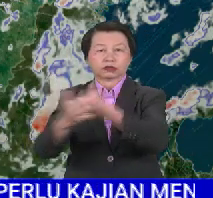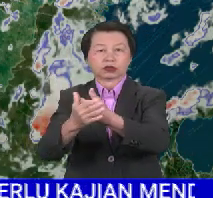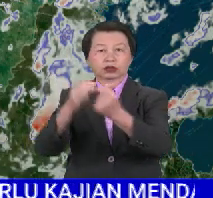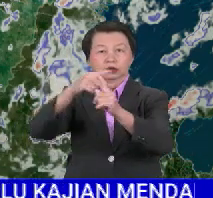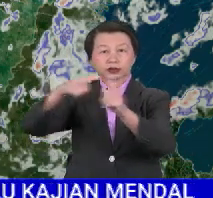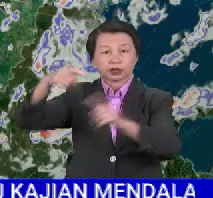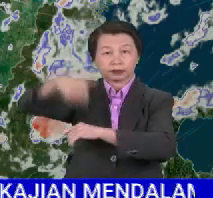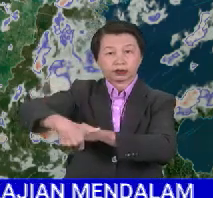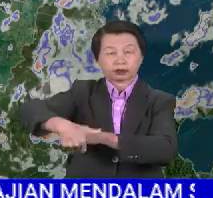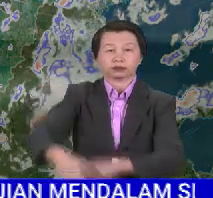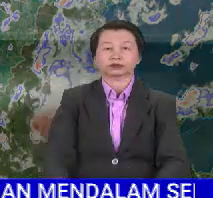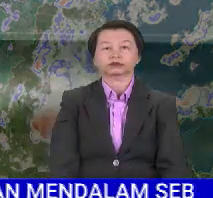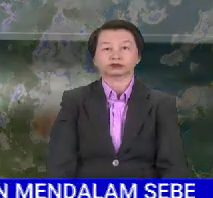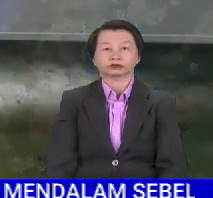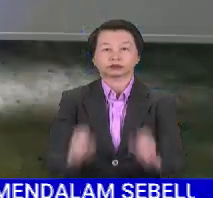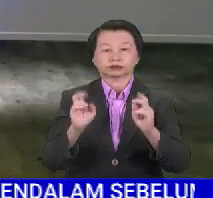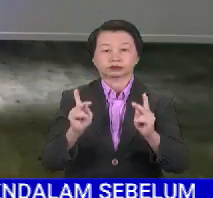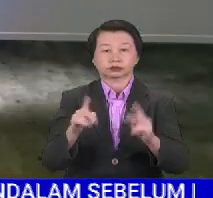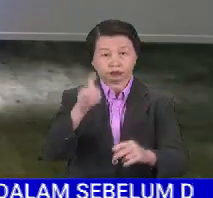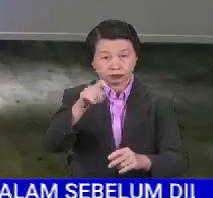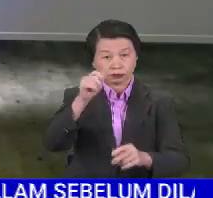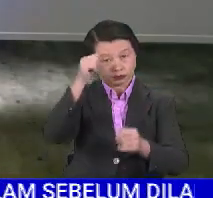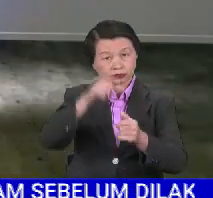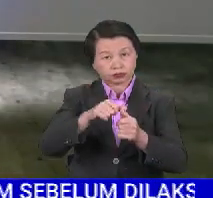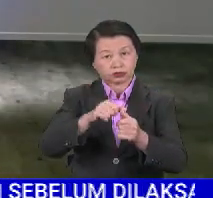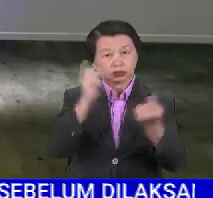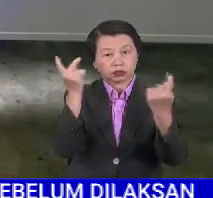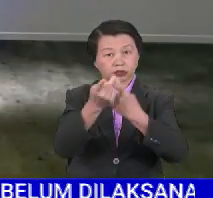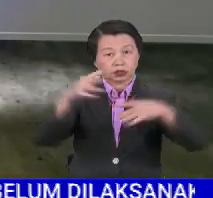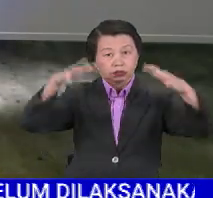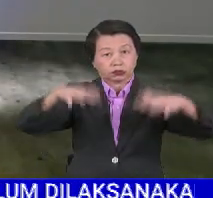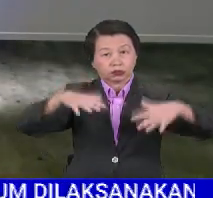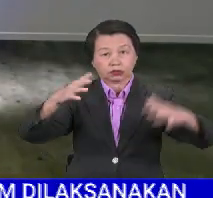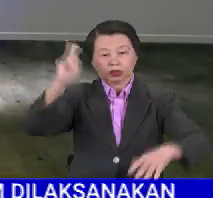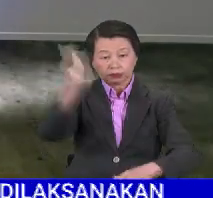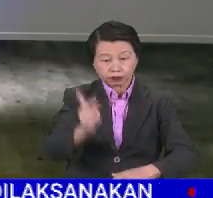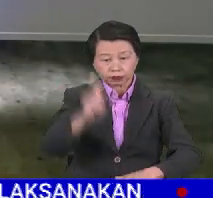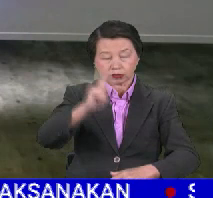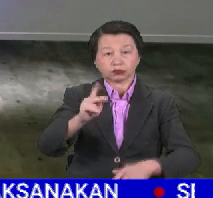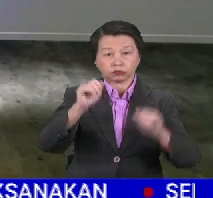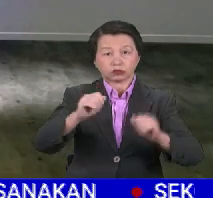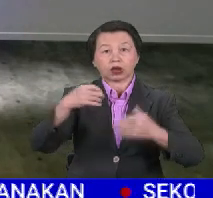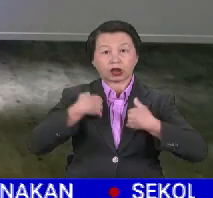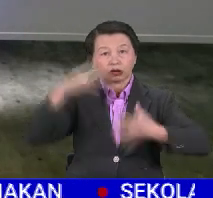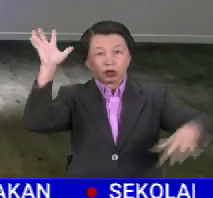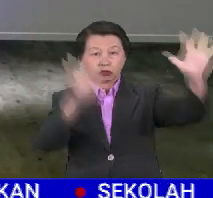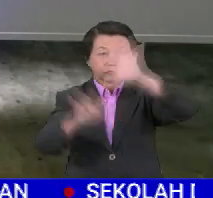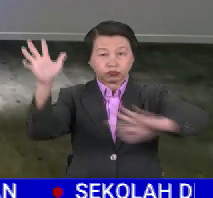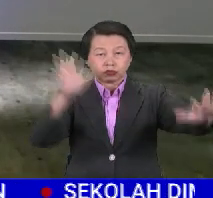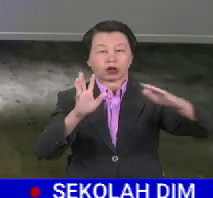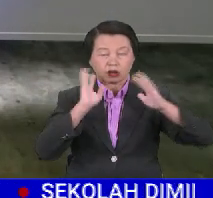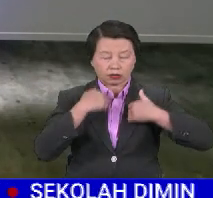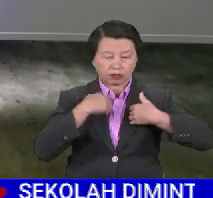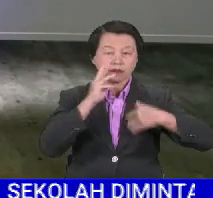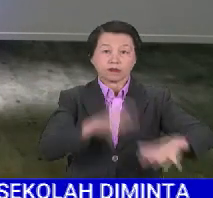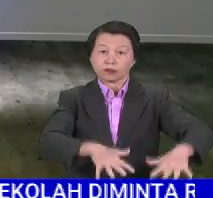tengah malam nanti. Baiklah, perlu diingatkan keadaan hujan serta ribut petir boleh menyebabkan angin kencang dan banjir kilat.